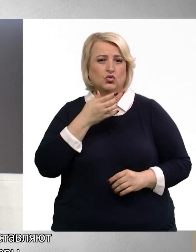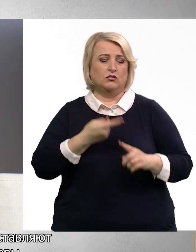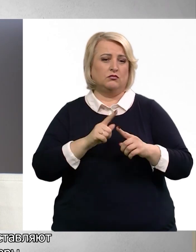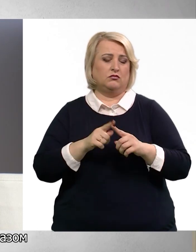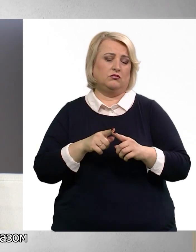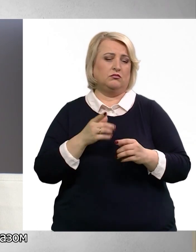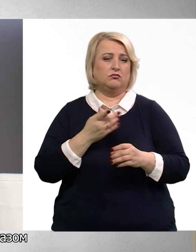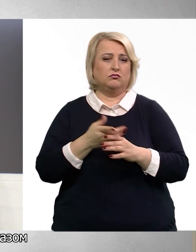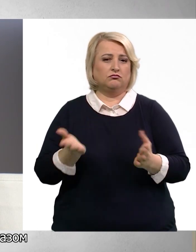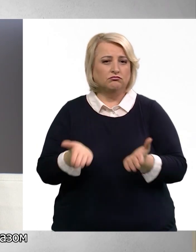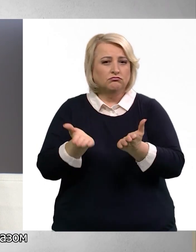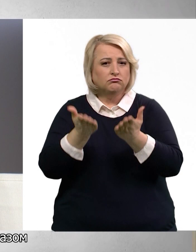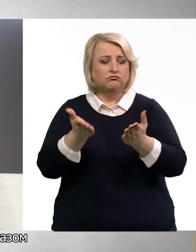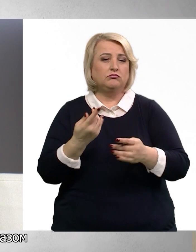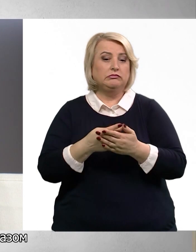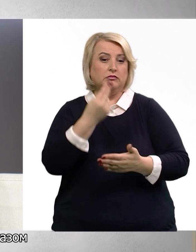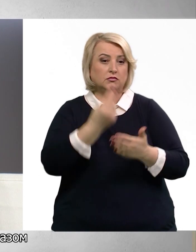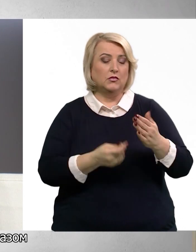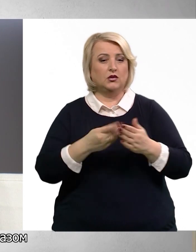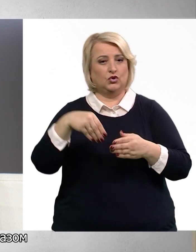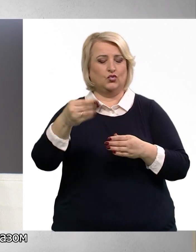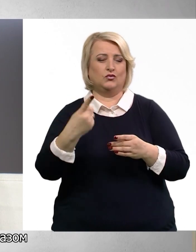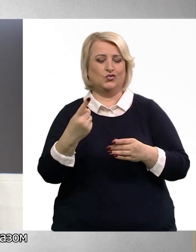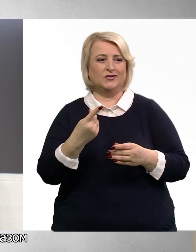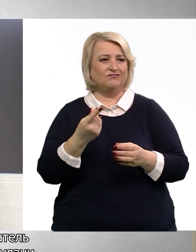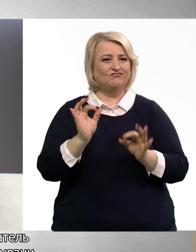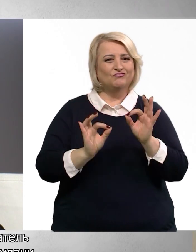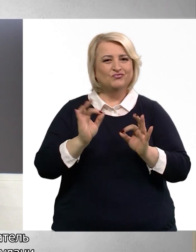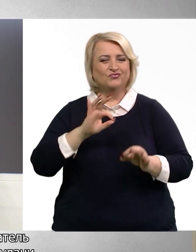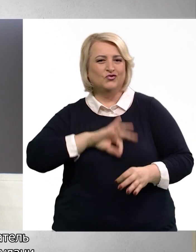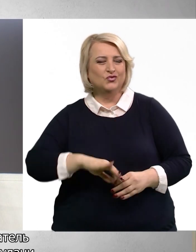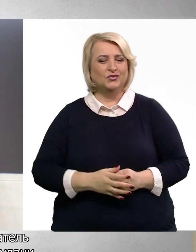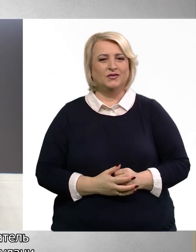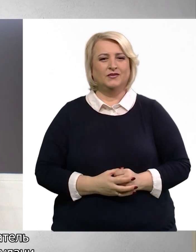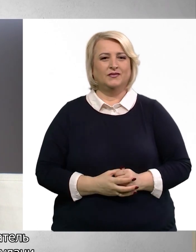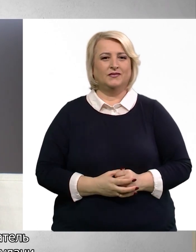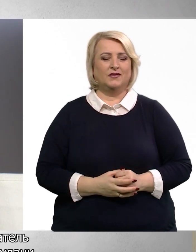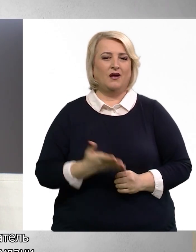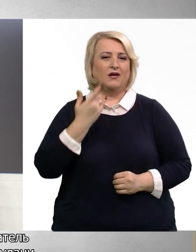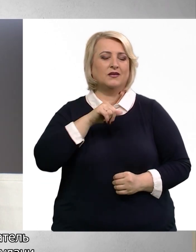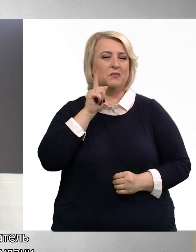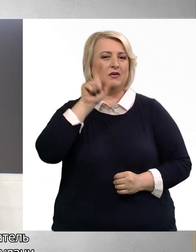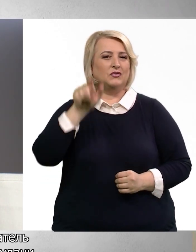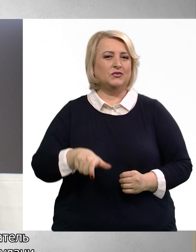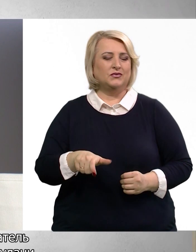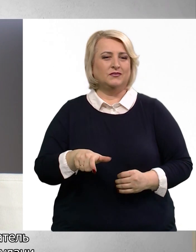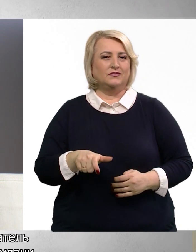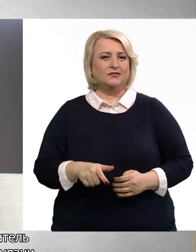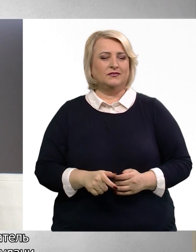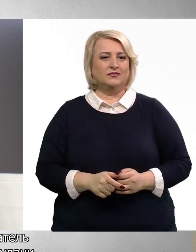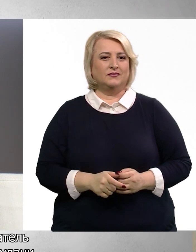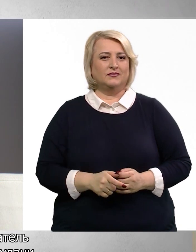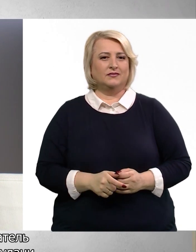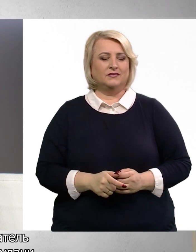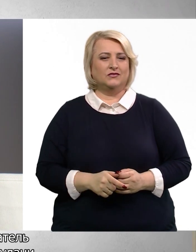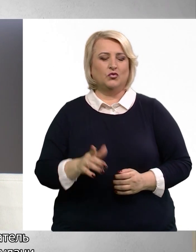antreprenoriale, anume eșecurile. Deci omul sau tânărul nu